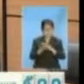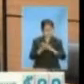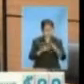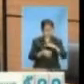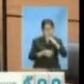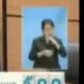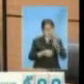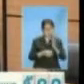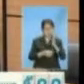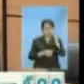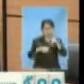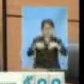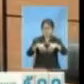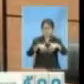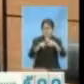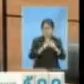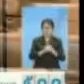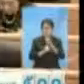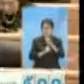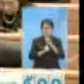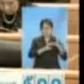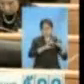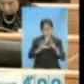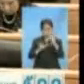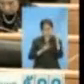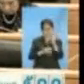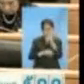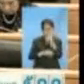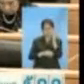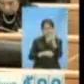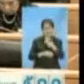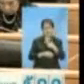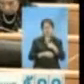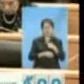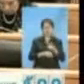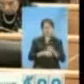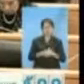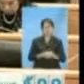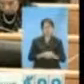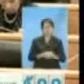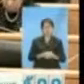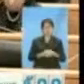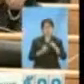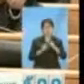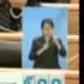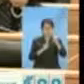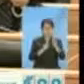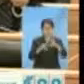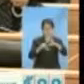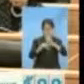นได้มานะครับนักท่องเที่ยวมาและได้ชื่นชอบท่านประธานอีกเรื่องนึงครับเรื่องกีฬาท่านประ